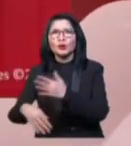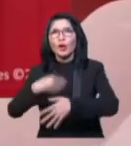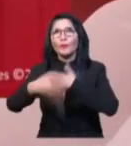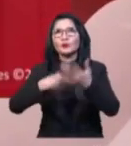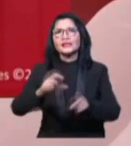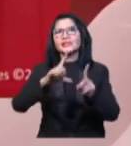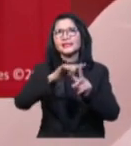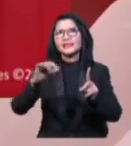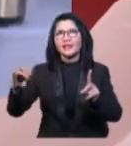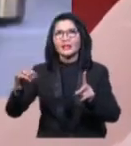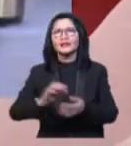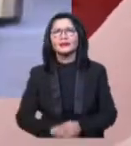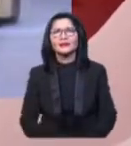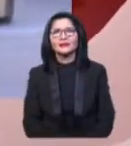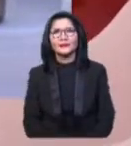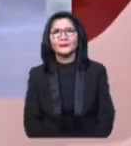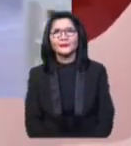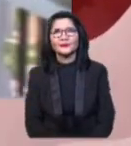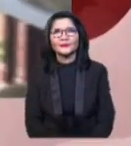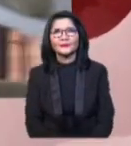proses digitalisasi. Terima kasih.